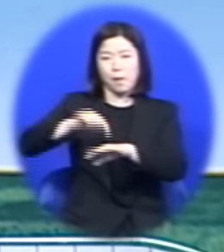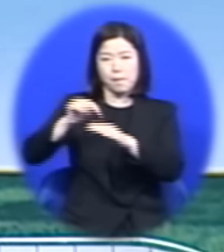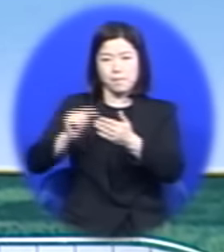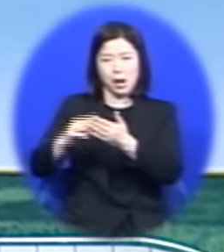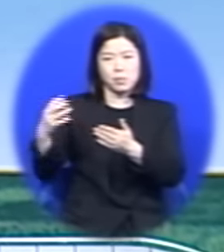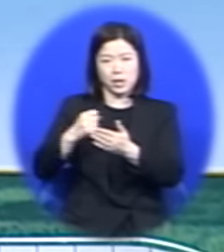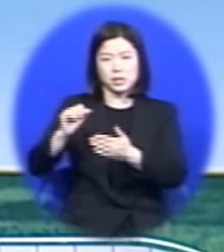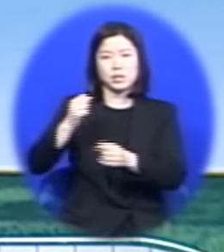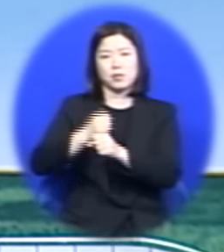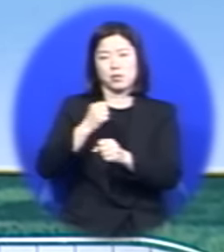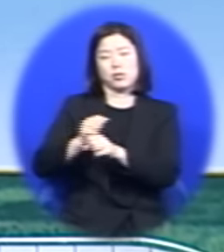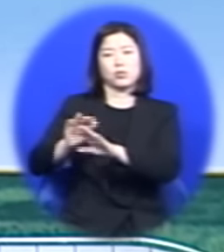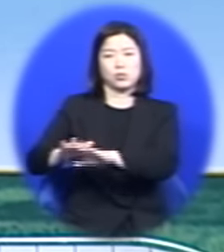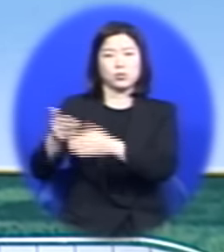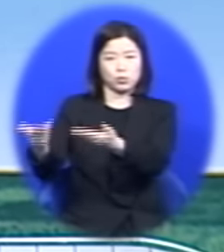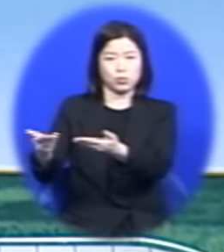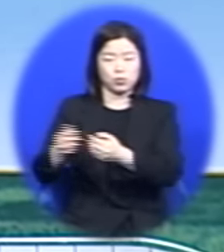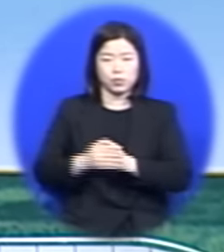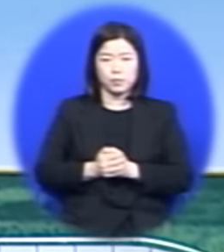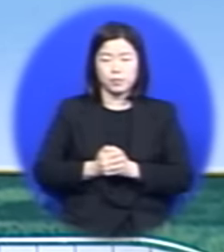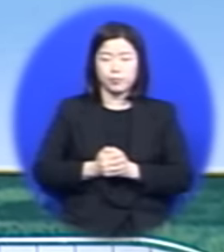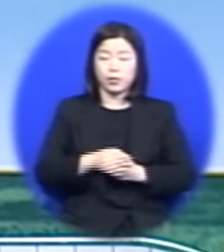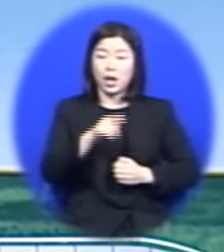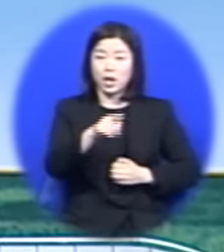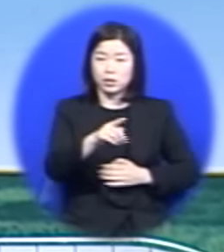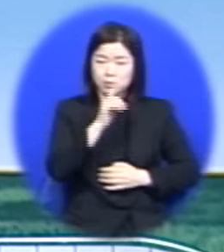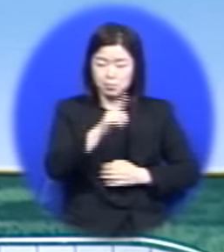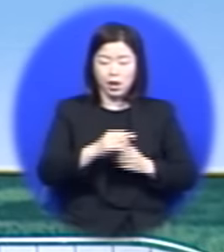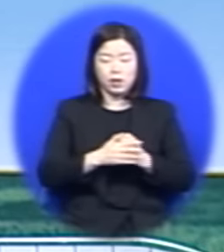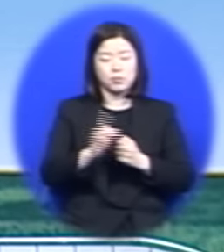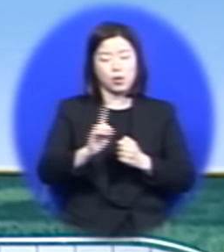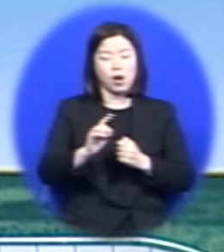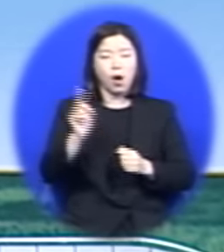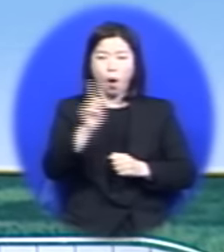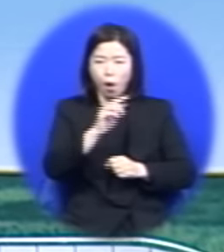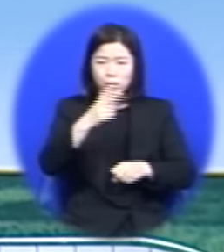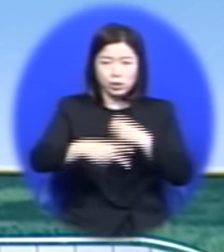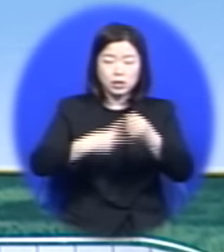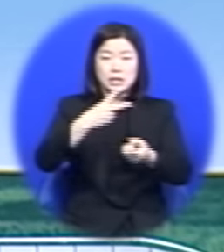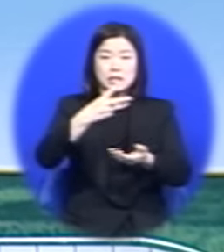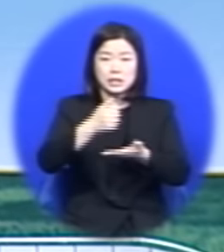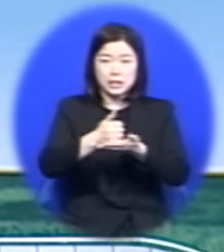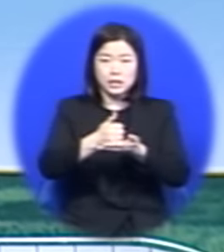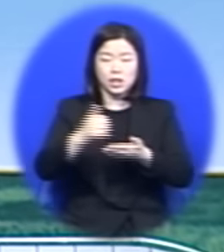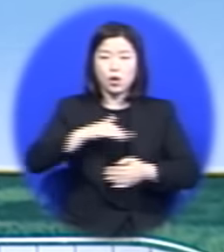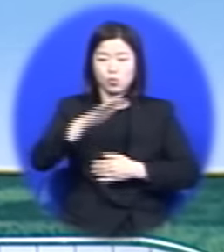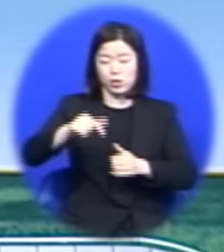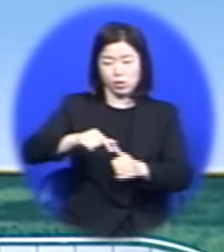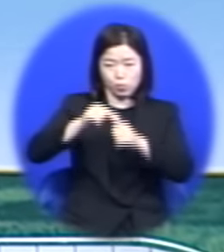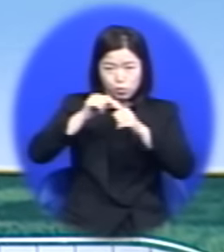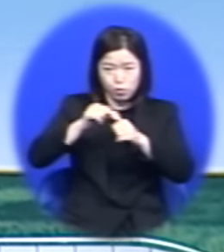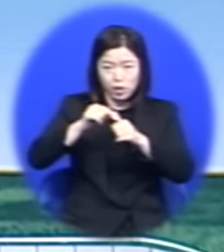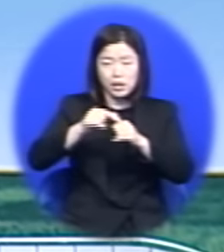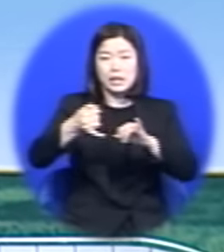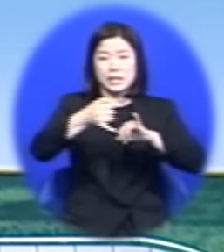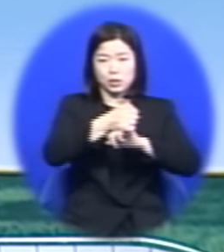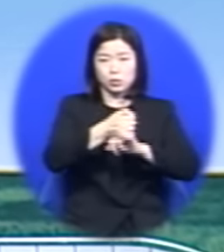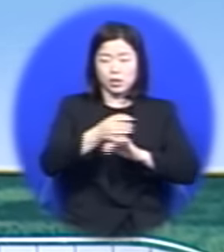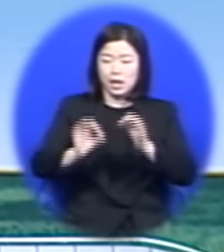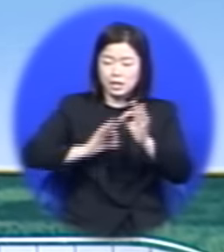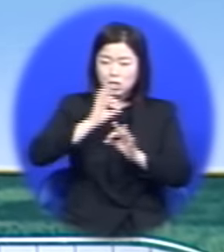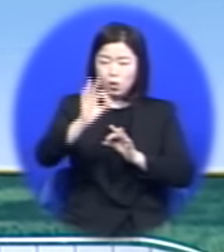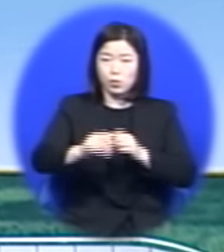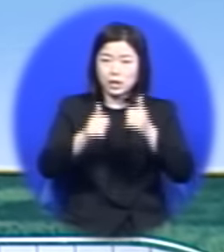그는 말했어요. 어떤 신이나 우리를 구원한다는 약속이나 영원한 심판에